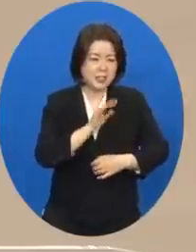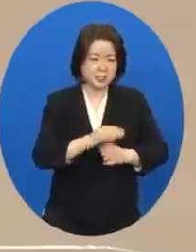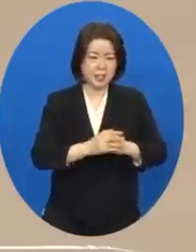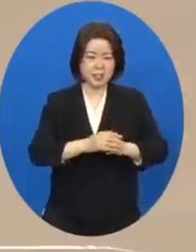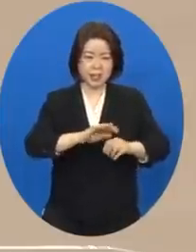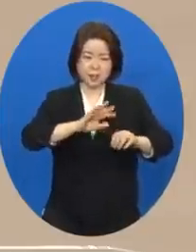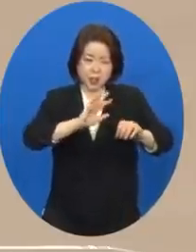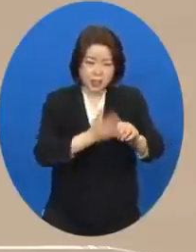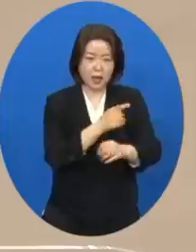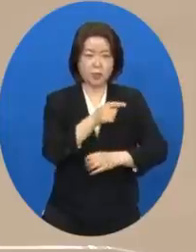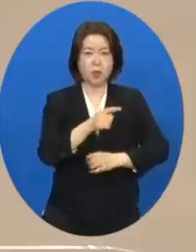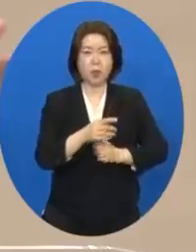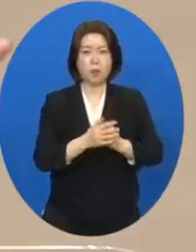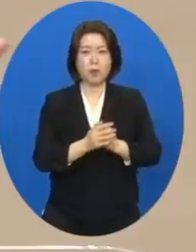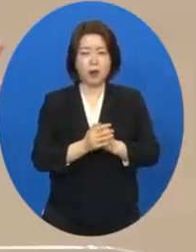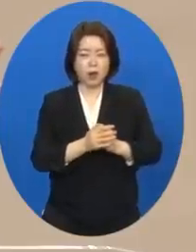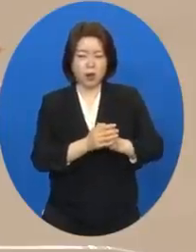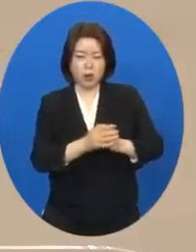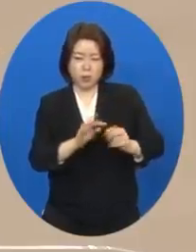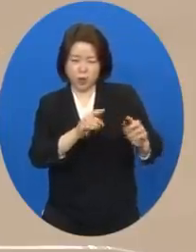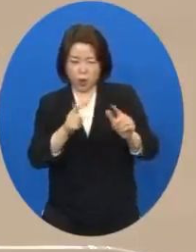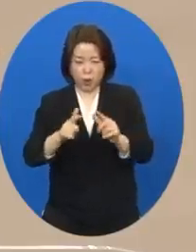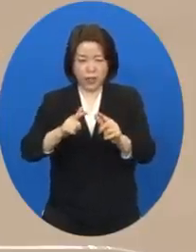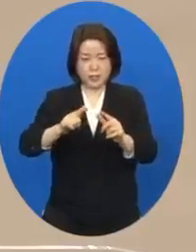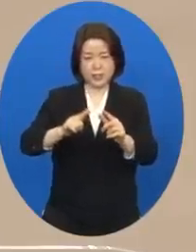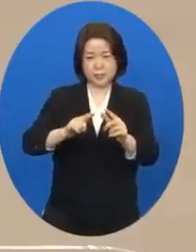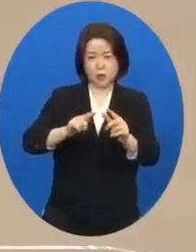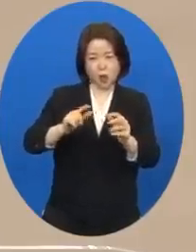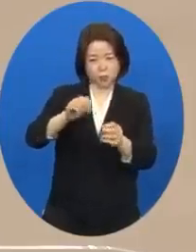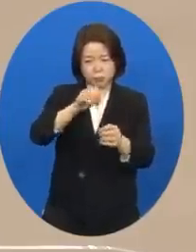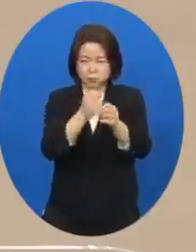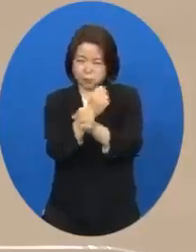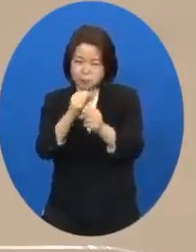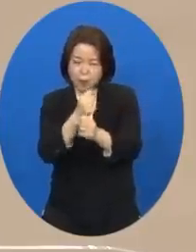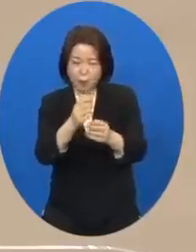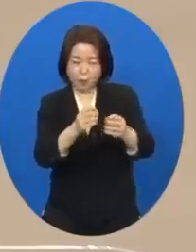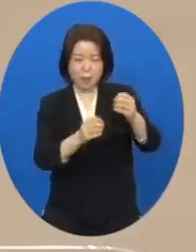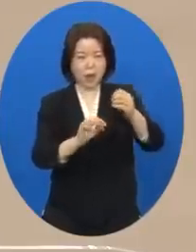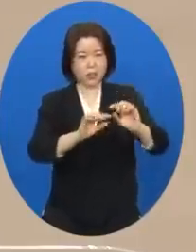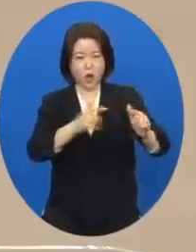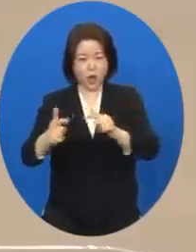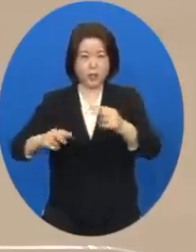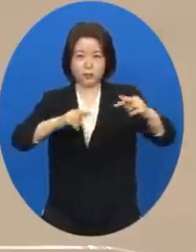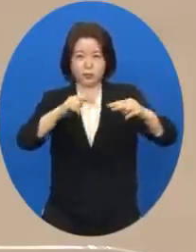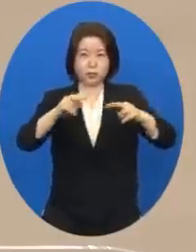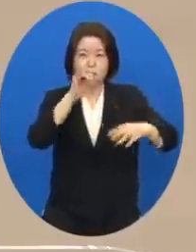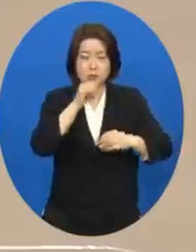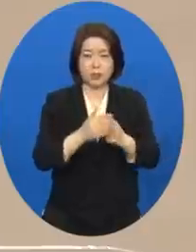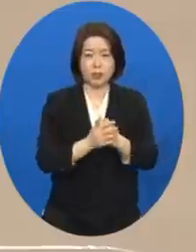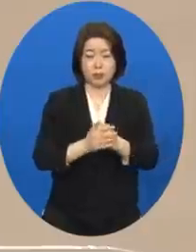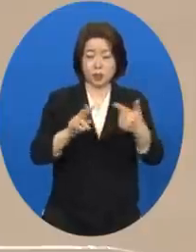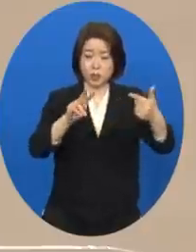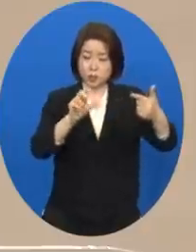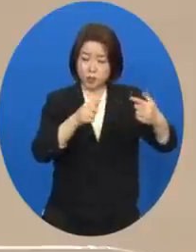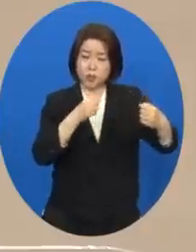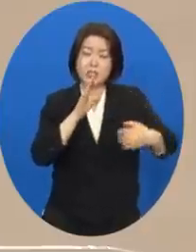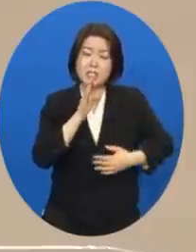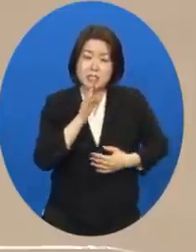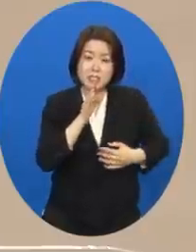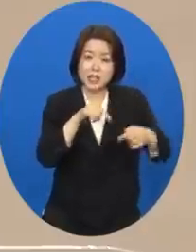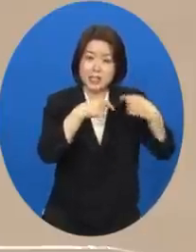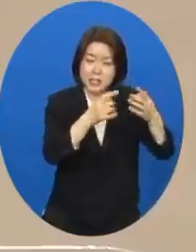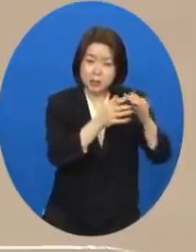사실은 뭐냐 논란이 많잖아요 6.25 전쟁을 실수로 겪은 사람과 그리고 한참 지난